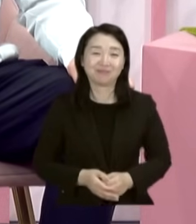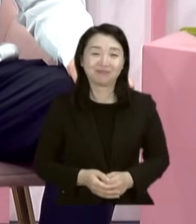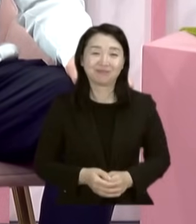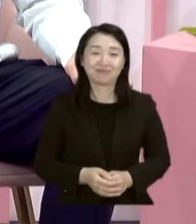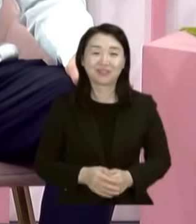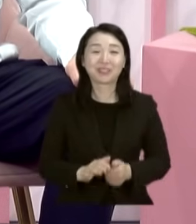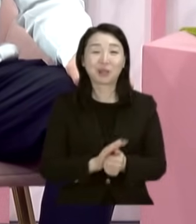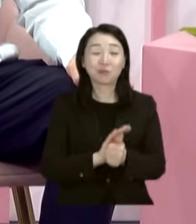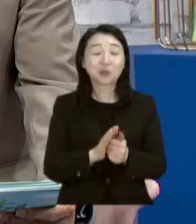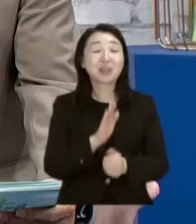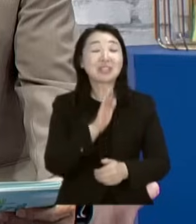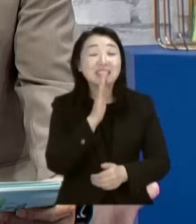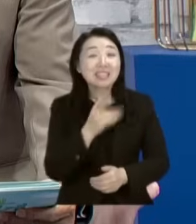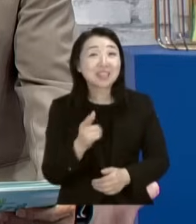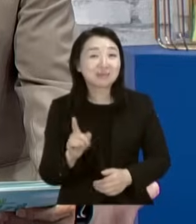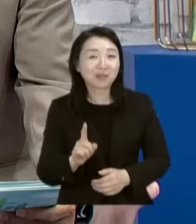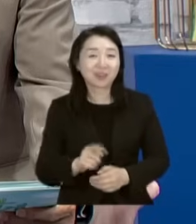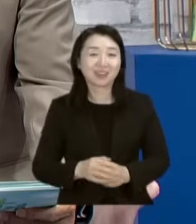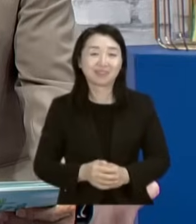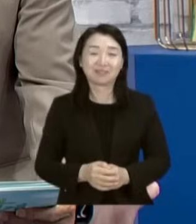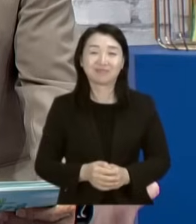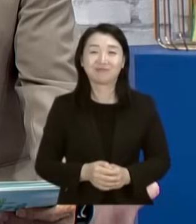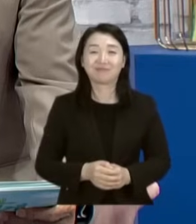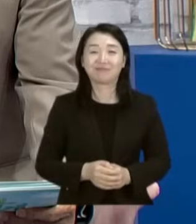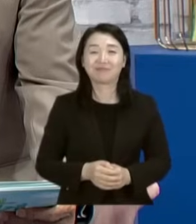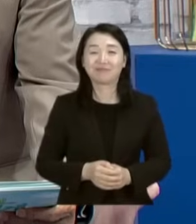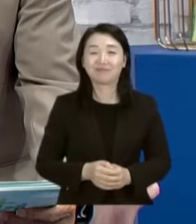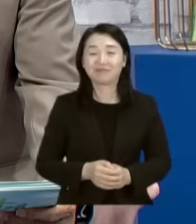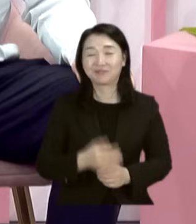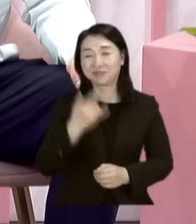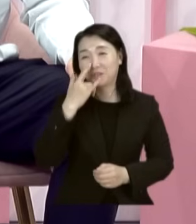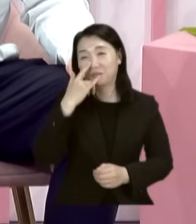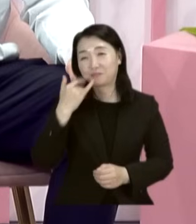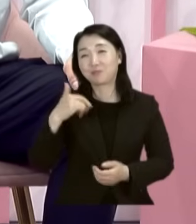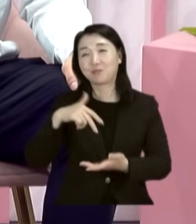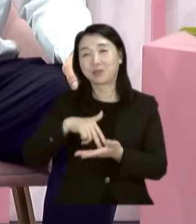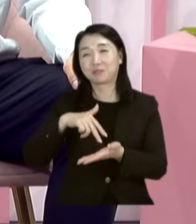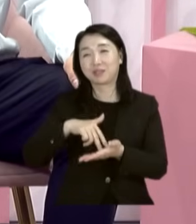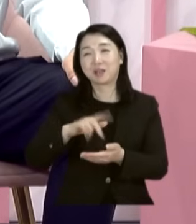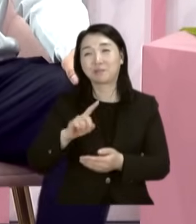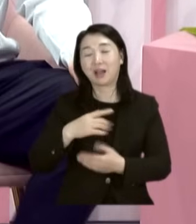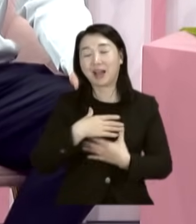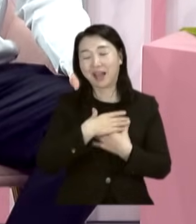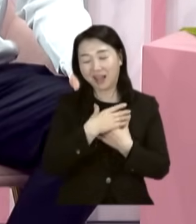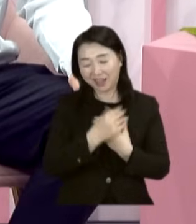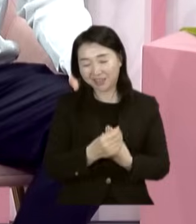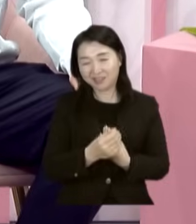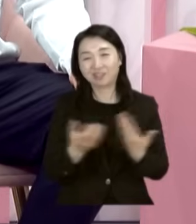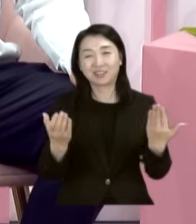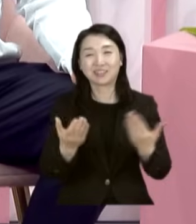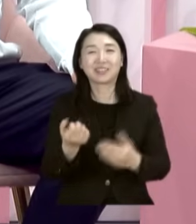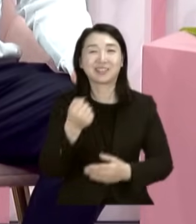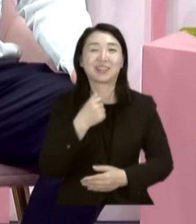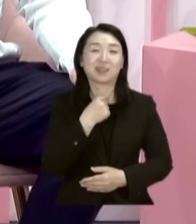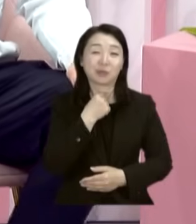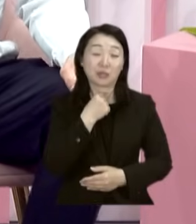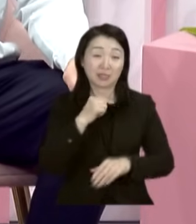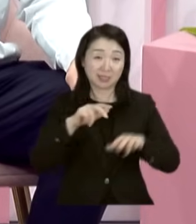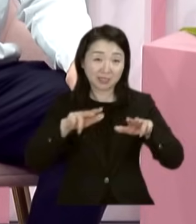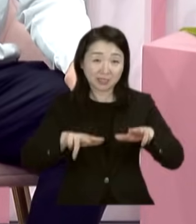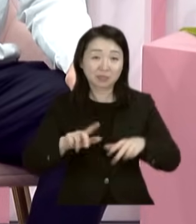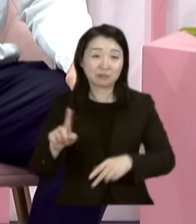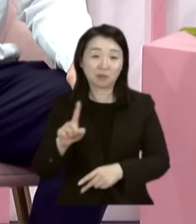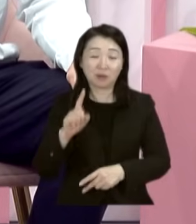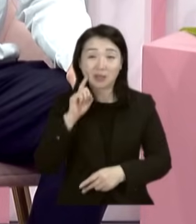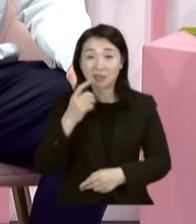제가 조언 그 그게 위로해요 진심이에요 그게 부모로서는 좀 안정적으로 갔으면 하는 그런 마음이 있었죠